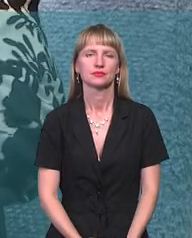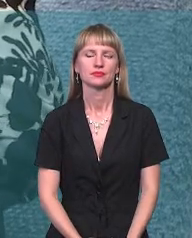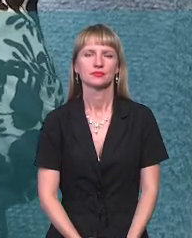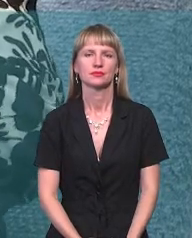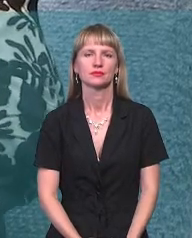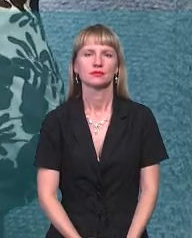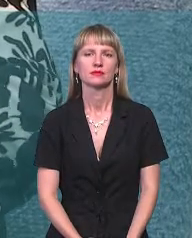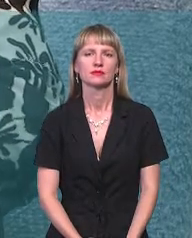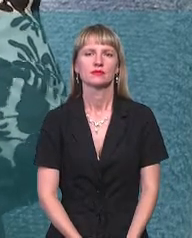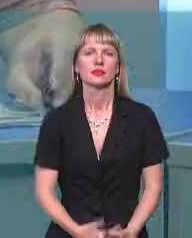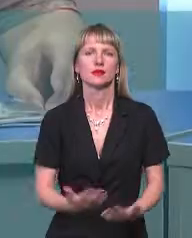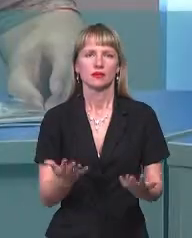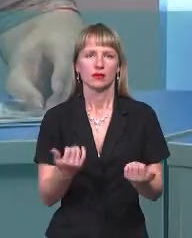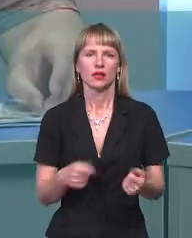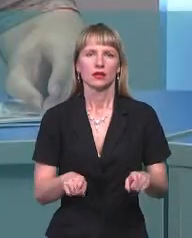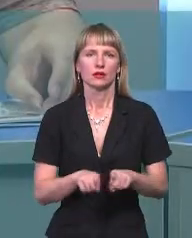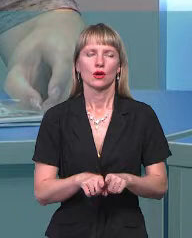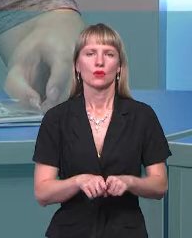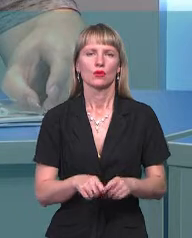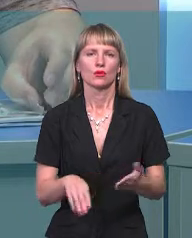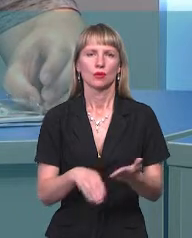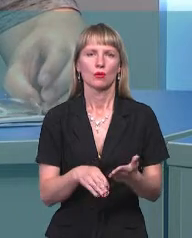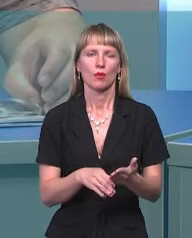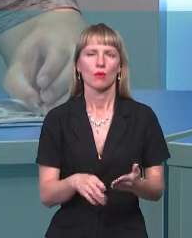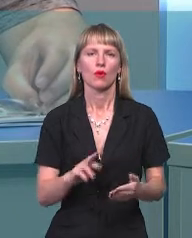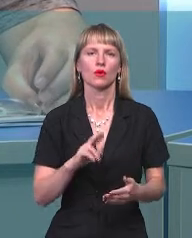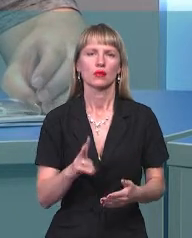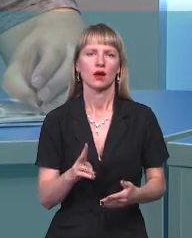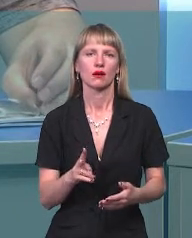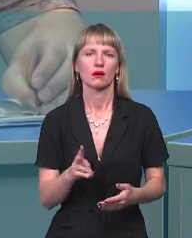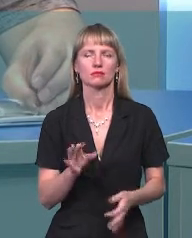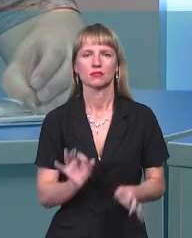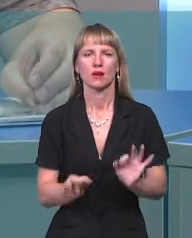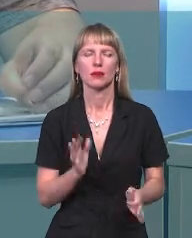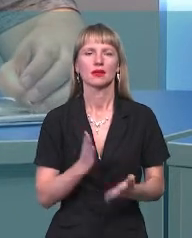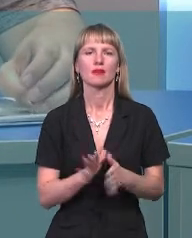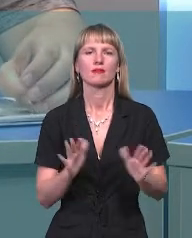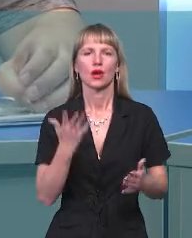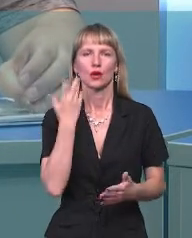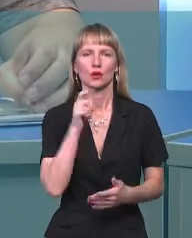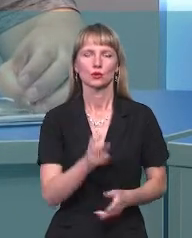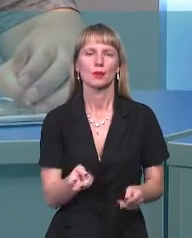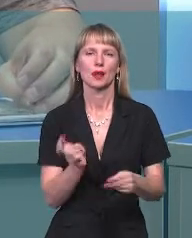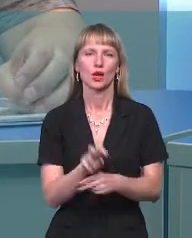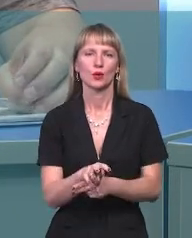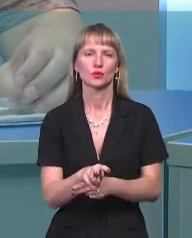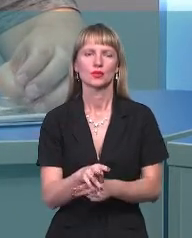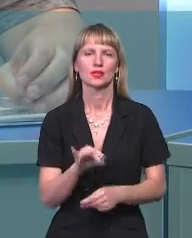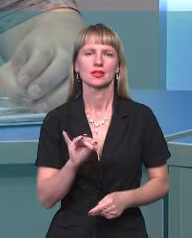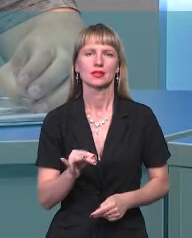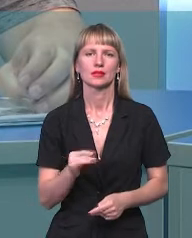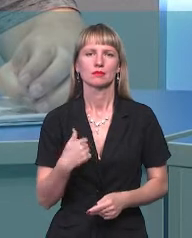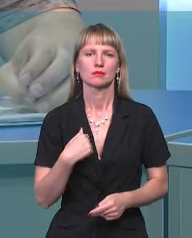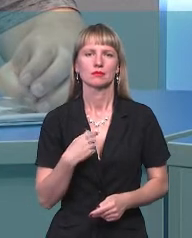Чи сприймають таку допомогу як належне? Ну, є випадки, коли люди приходять, і ми